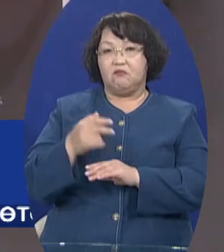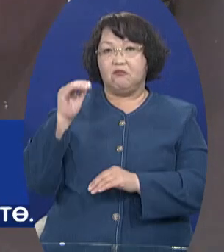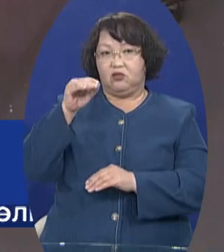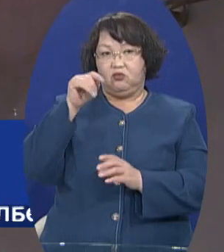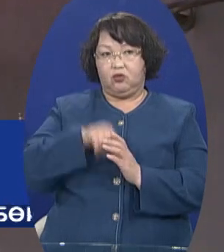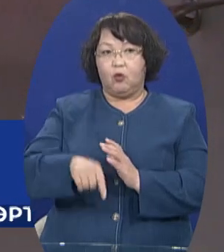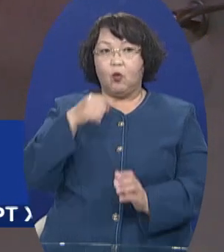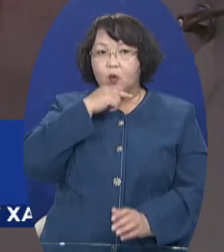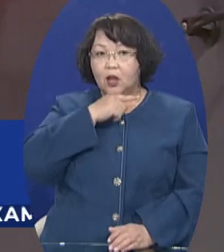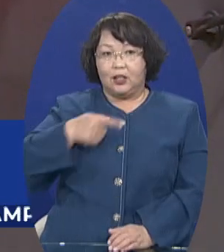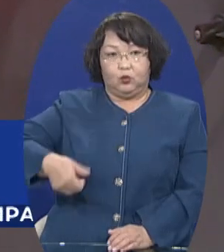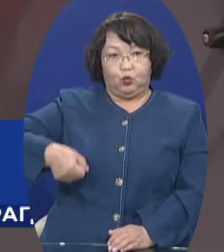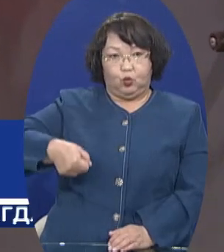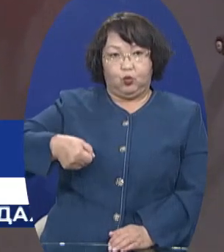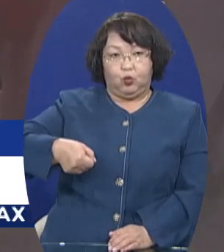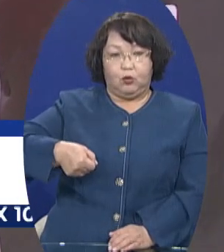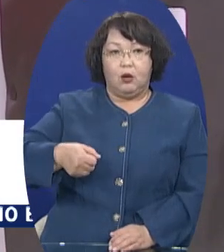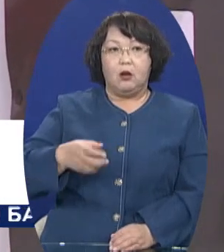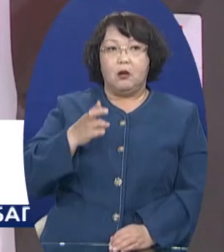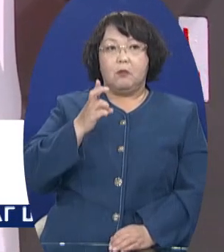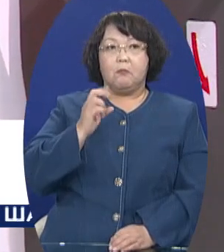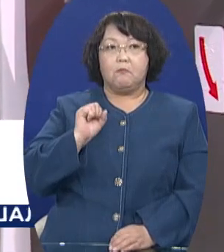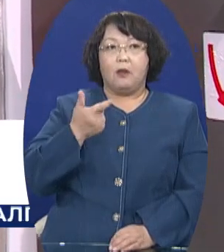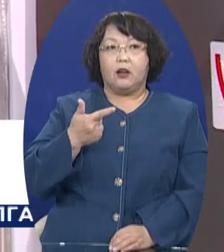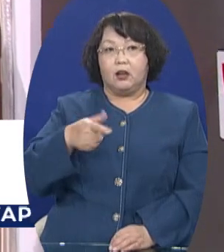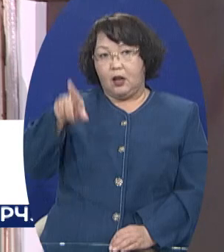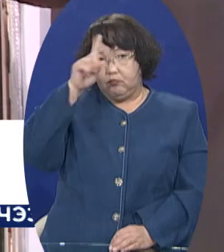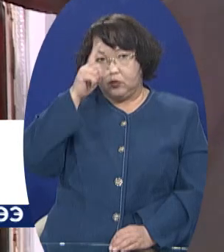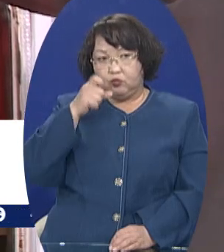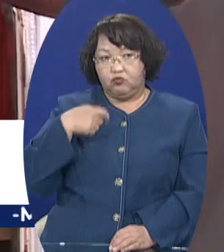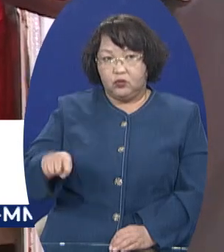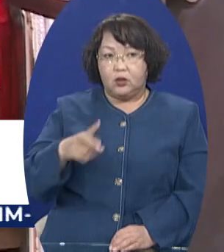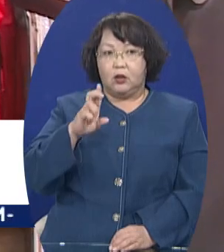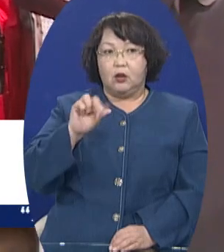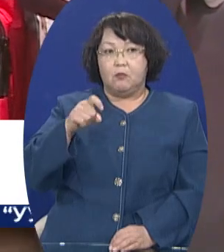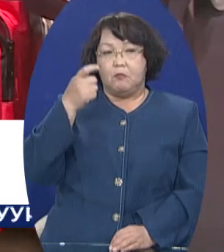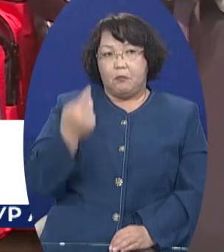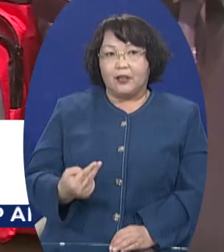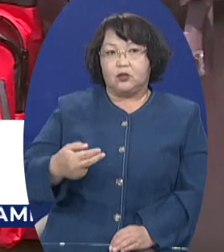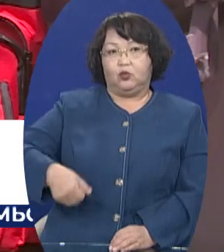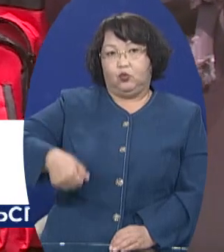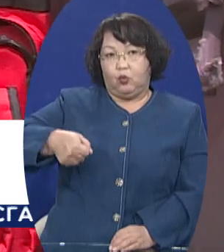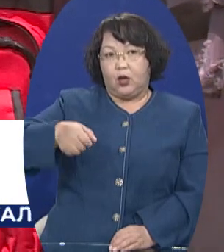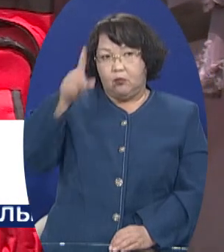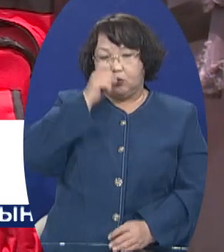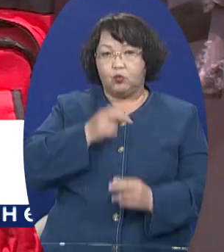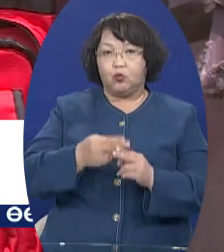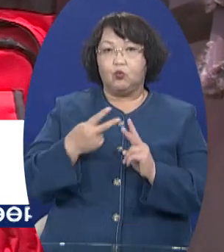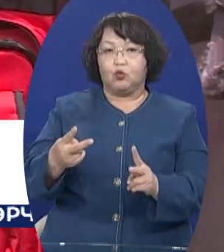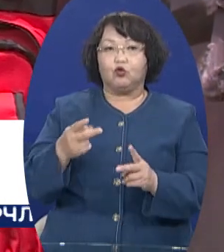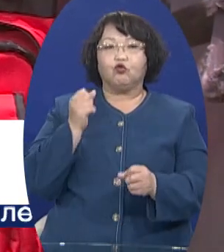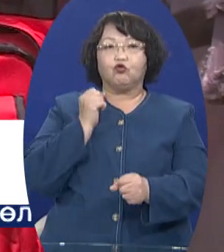энэ нэг улаан цүнх байгаа. Энэ болохоор багийн эмчийн багц цүнх гэж нэртэй. Энэ цүнхэн дотор эрүүл мэндийн тусламж үйлчлэг үзүүлэх 20 гаруй нэр